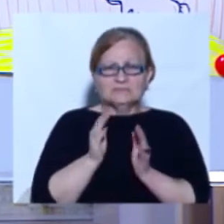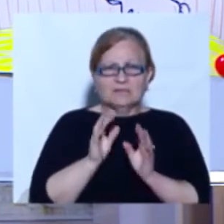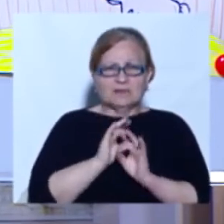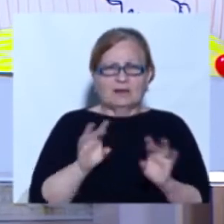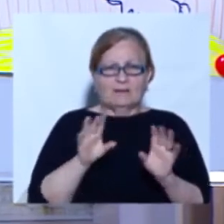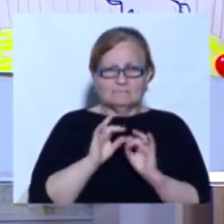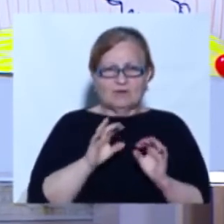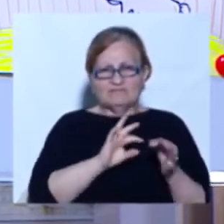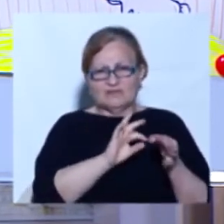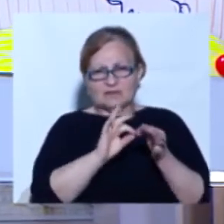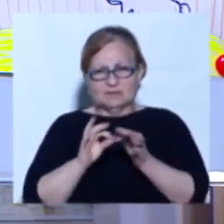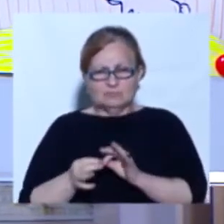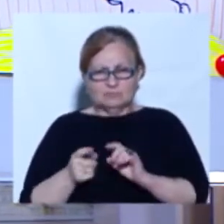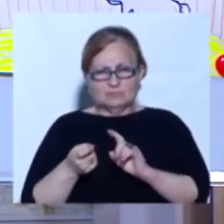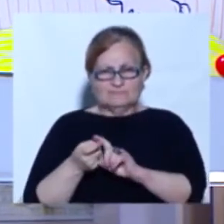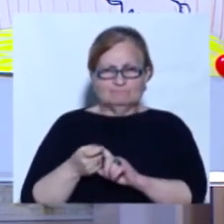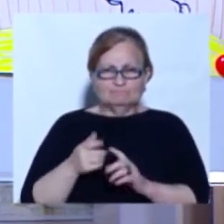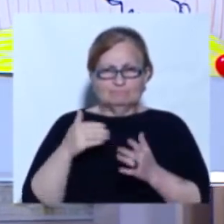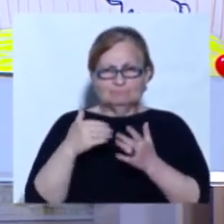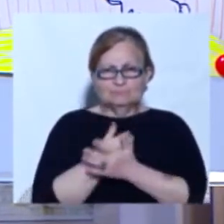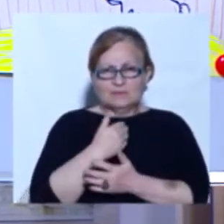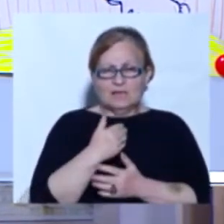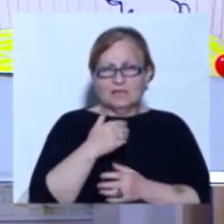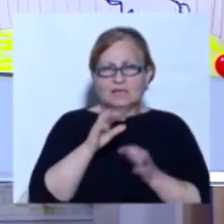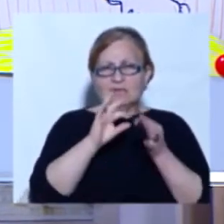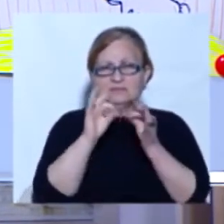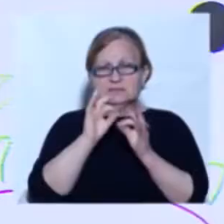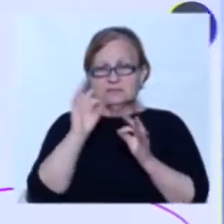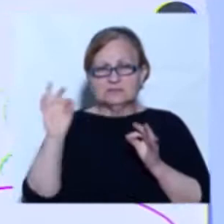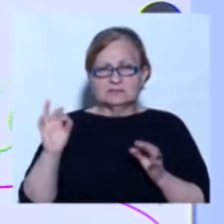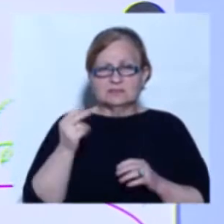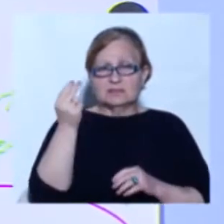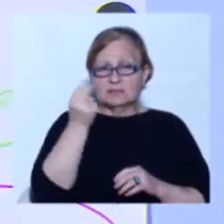და თითოეულ ნახატზე ახალი წინადადებები ჩნდება და